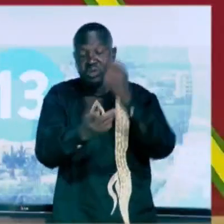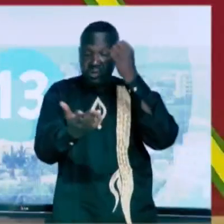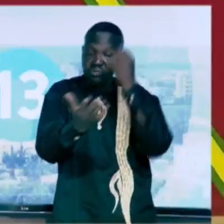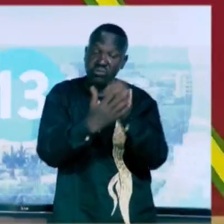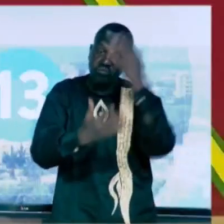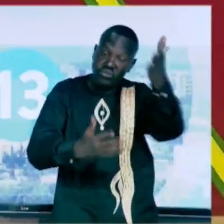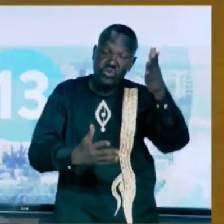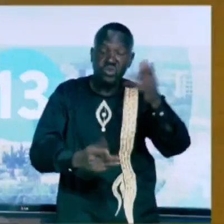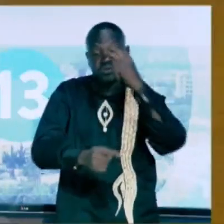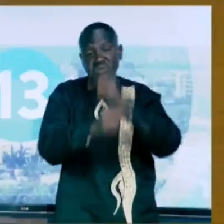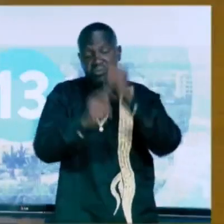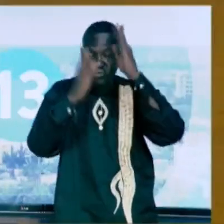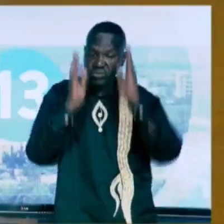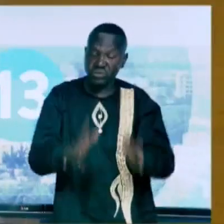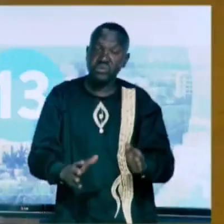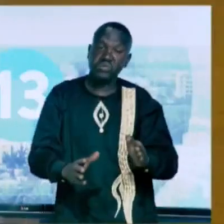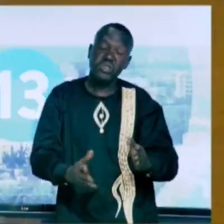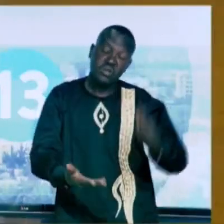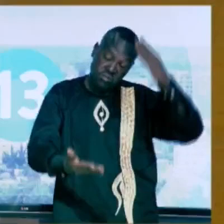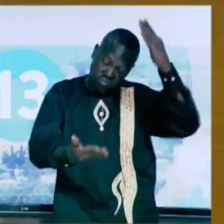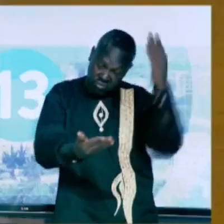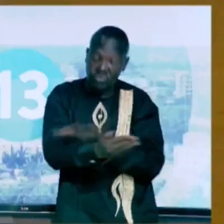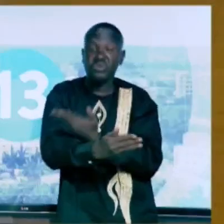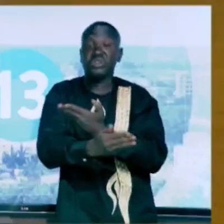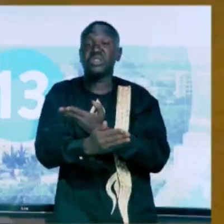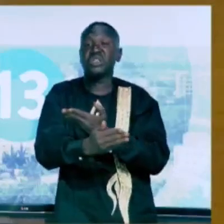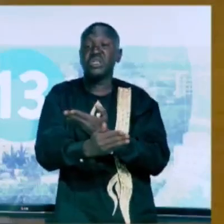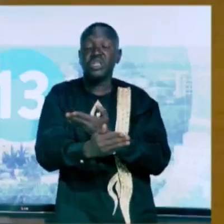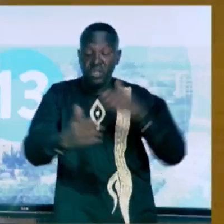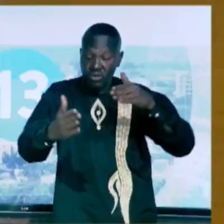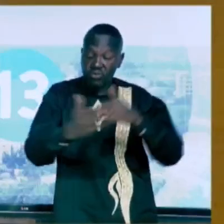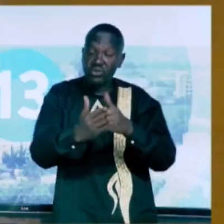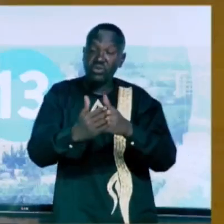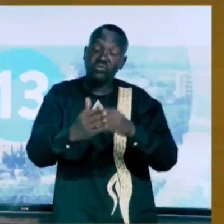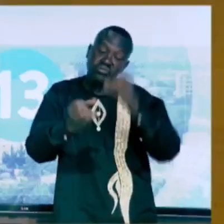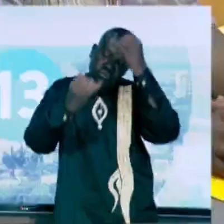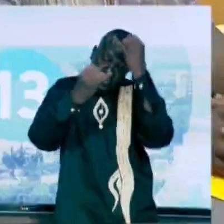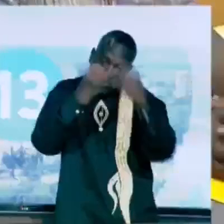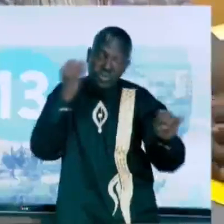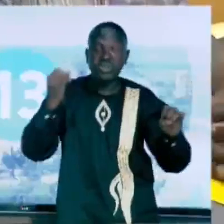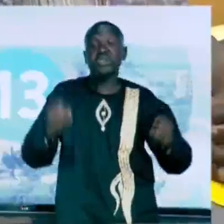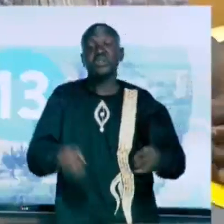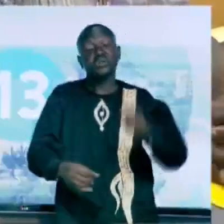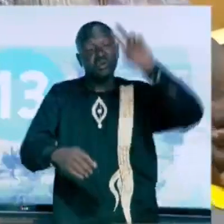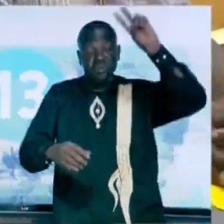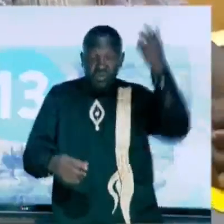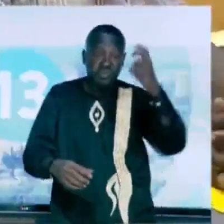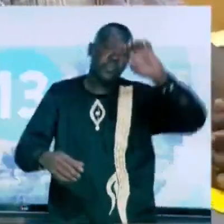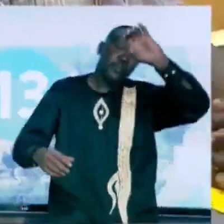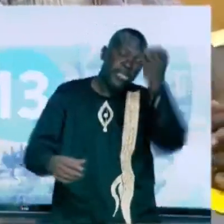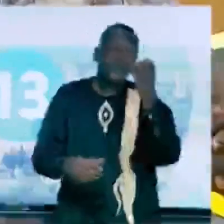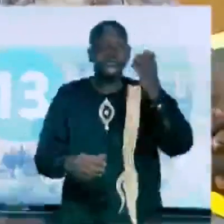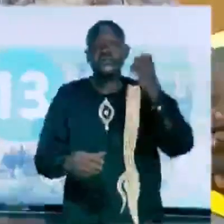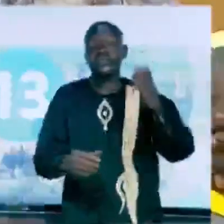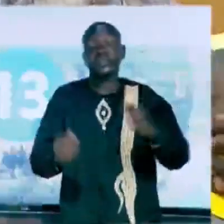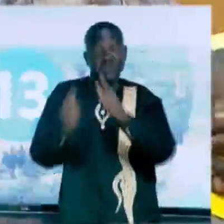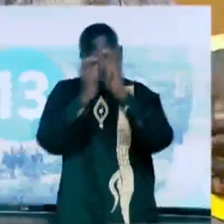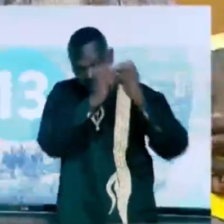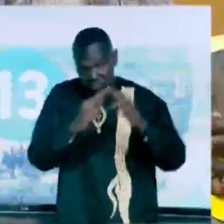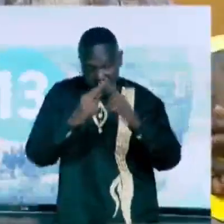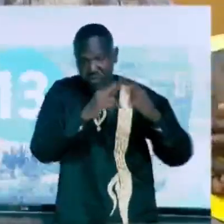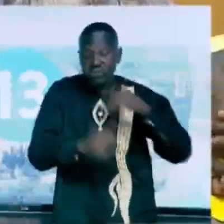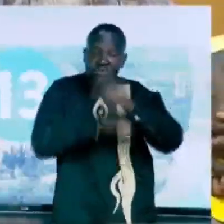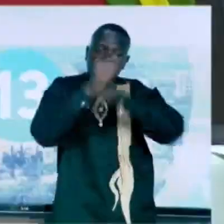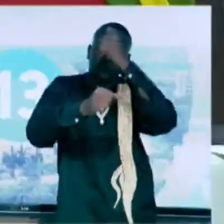personnel, bientôt palliées. C'est la quintessence des conclusions de la 2e édition de l'Assemblée annuelle